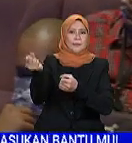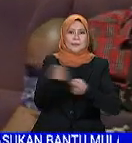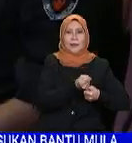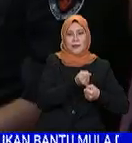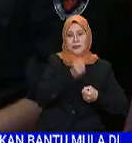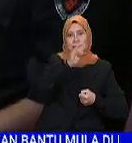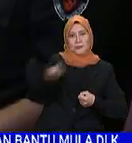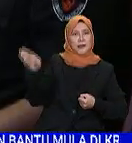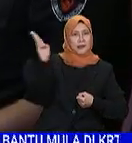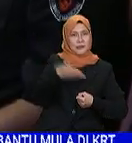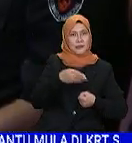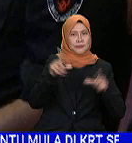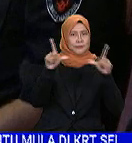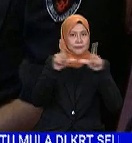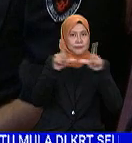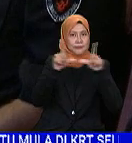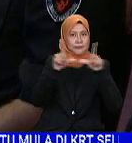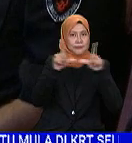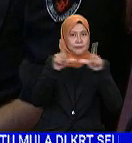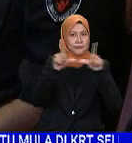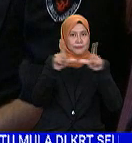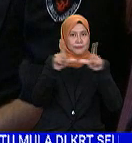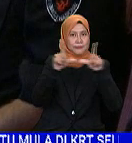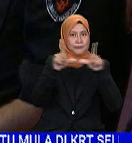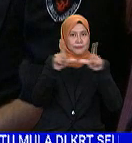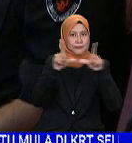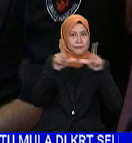balik hai hai